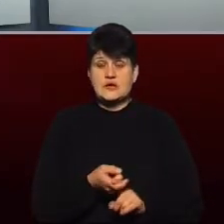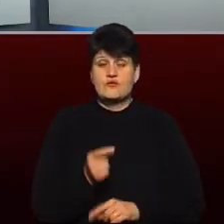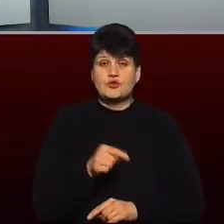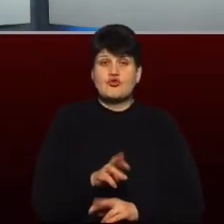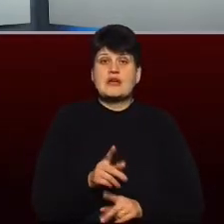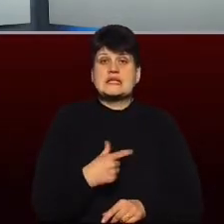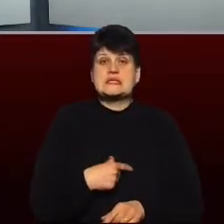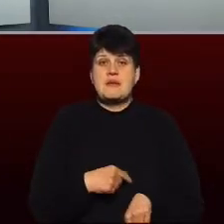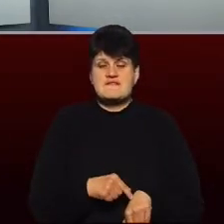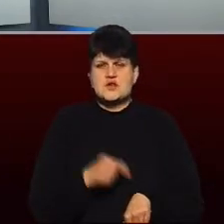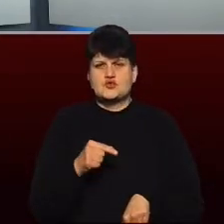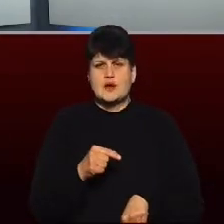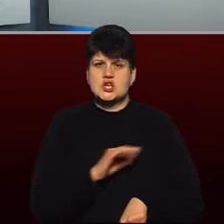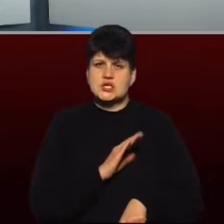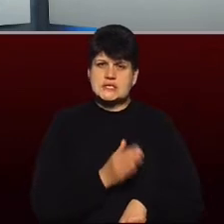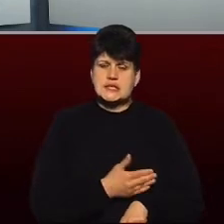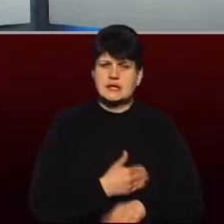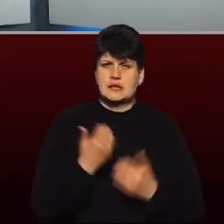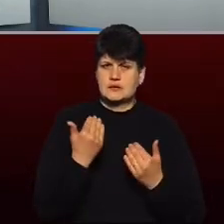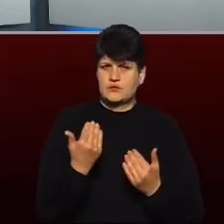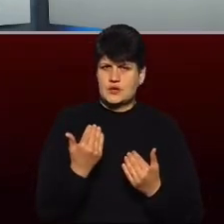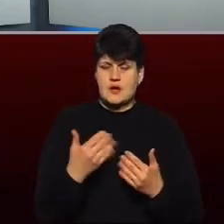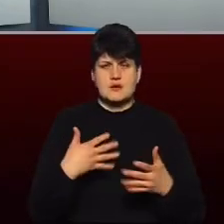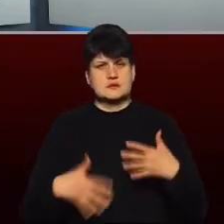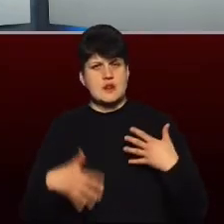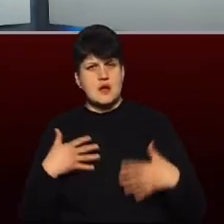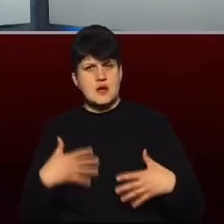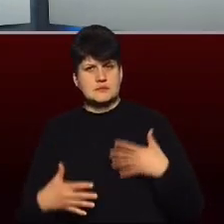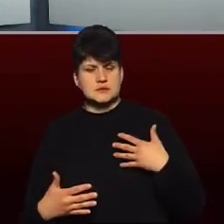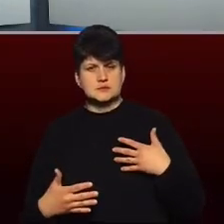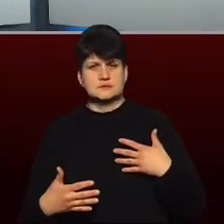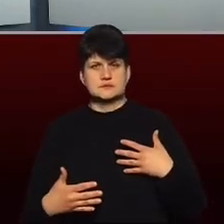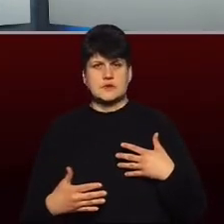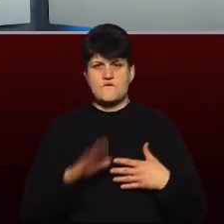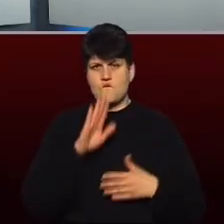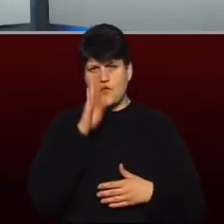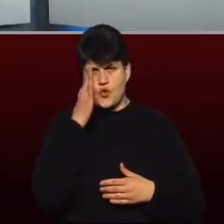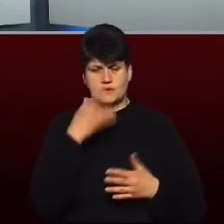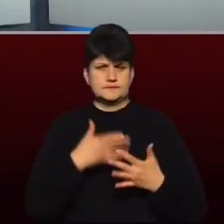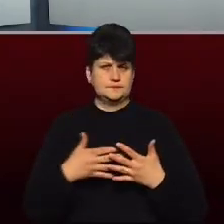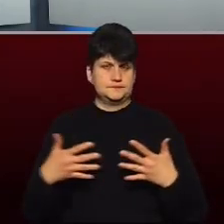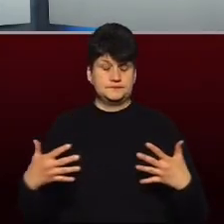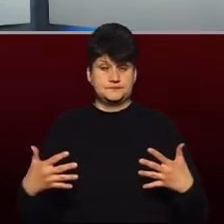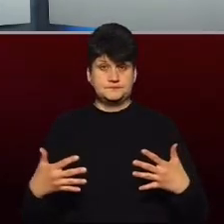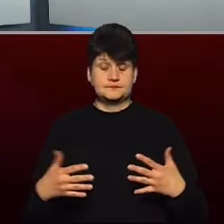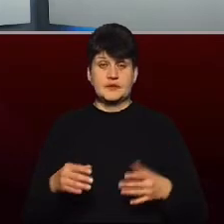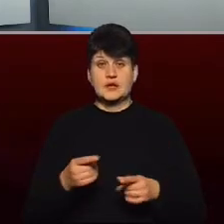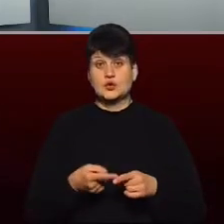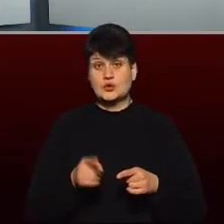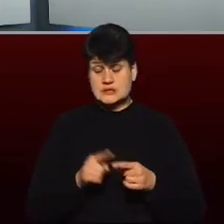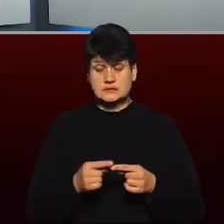відчуваєш, сила твоя відносно слабкості ворога і так далі, то, ну, безперечно,